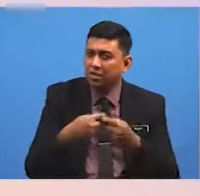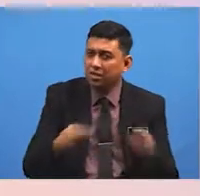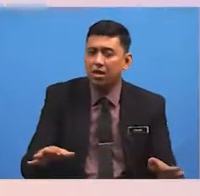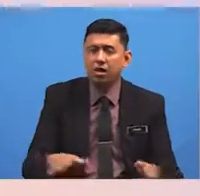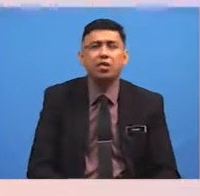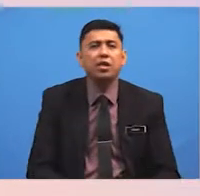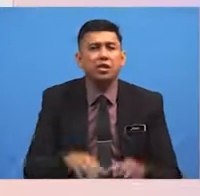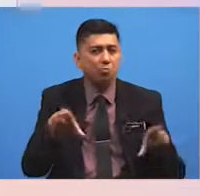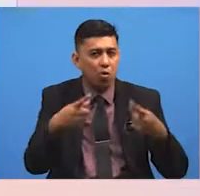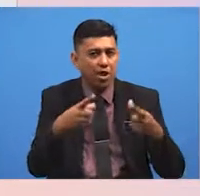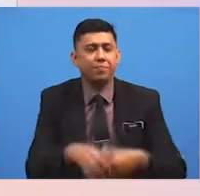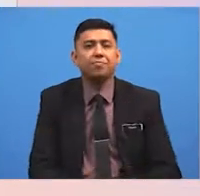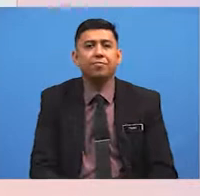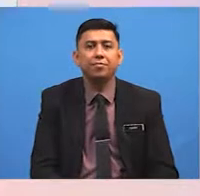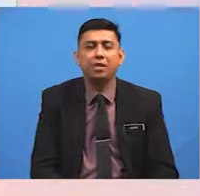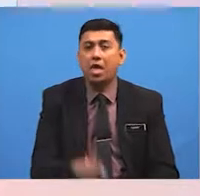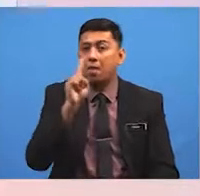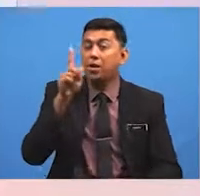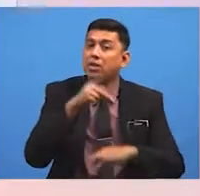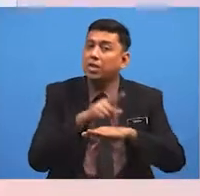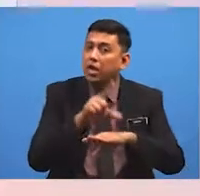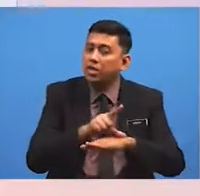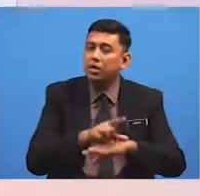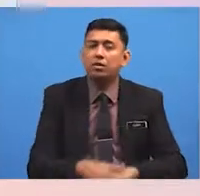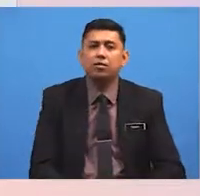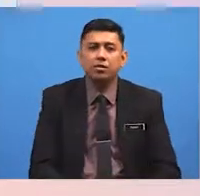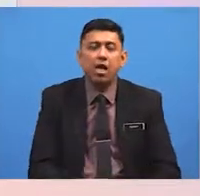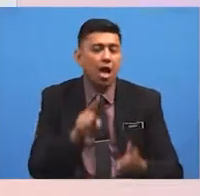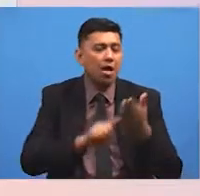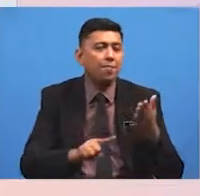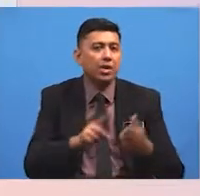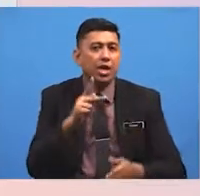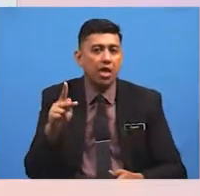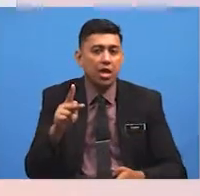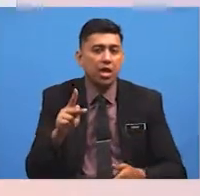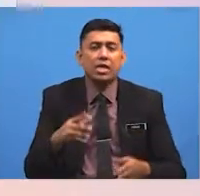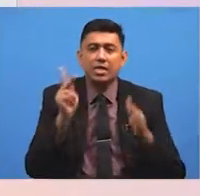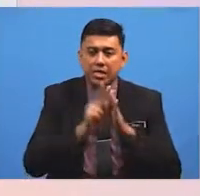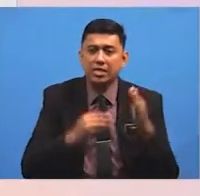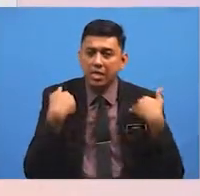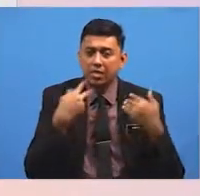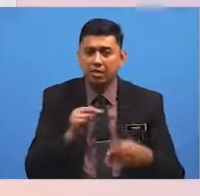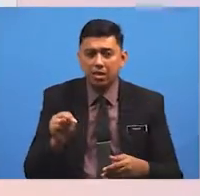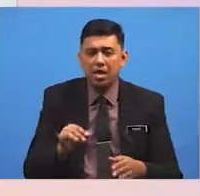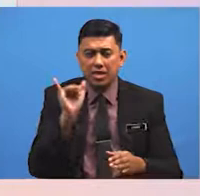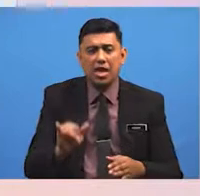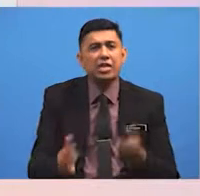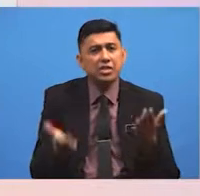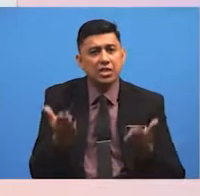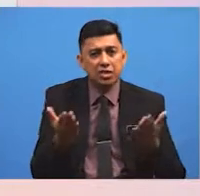dilakukan mainkan UUD Apakah situasi pembayaran yang